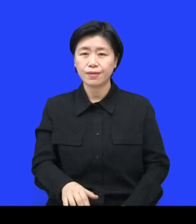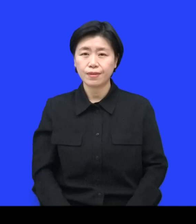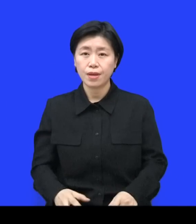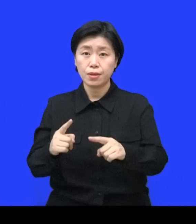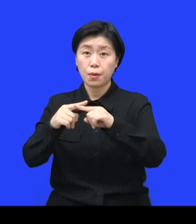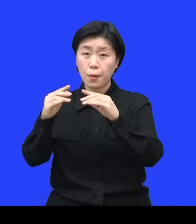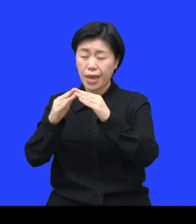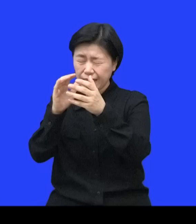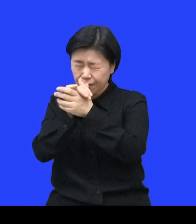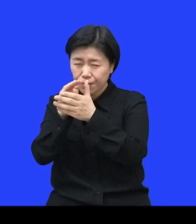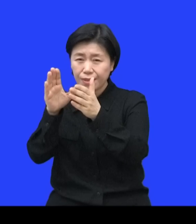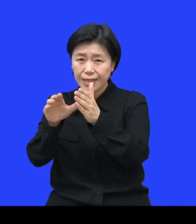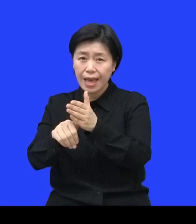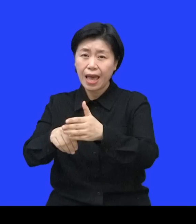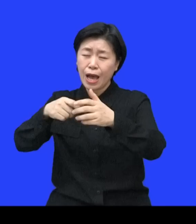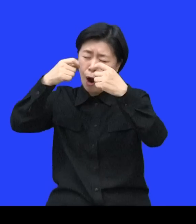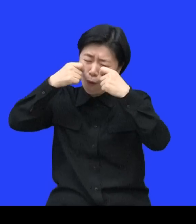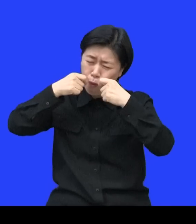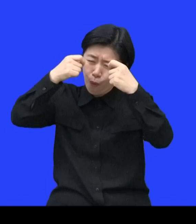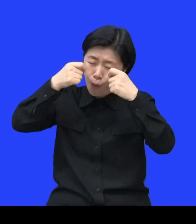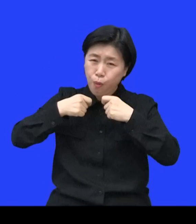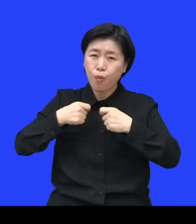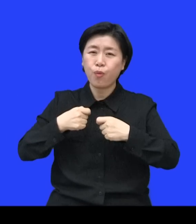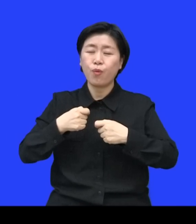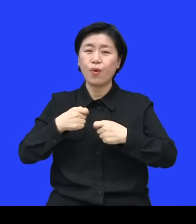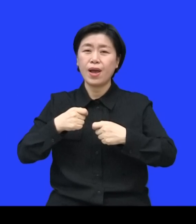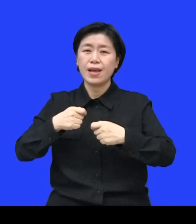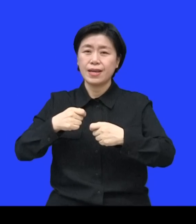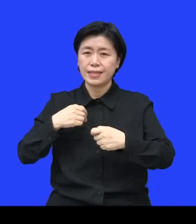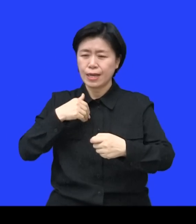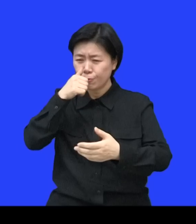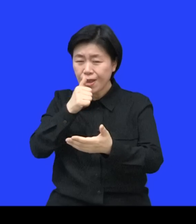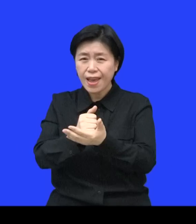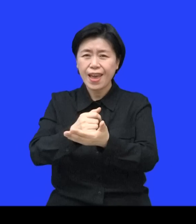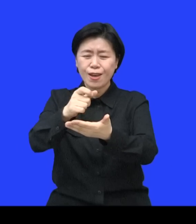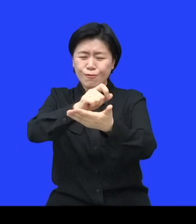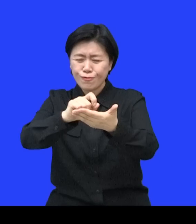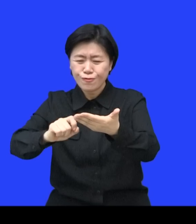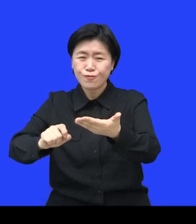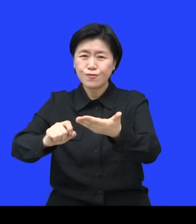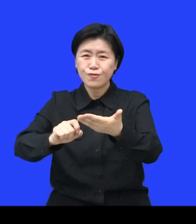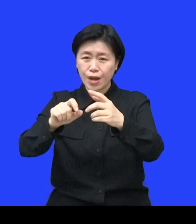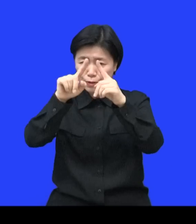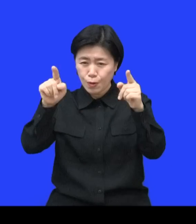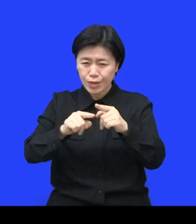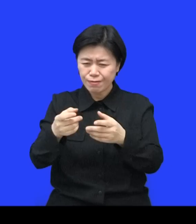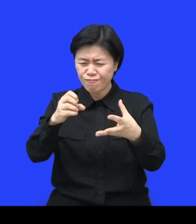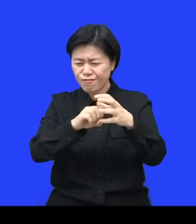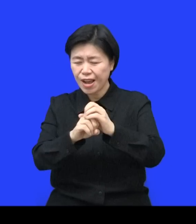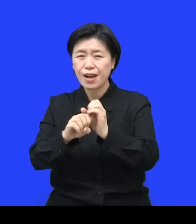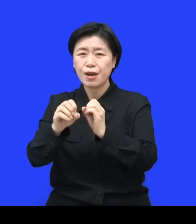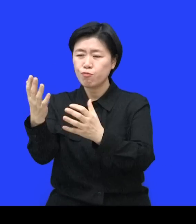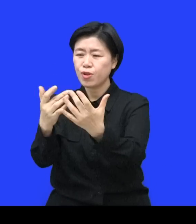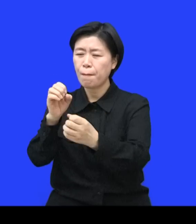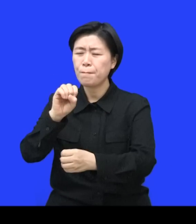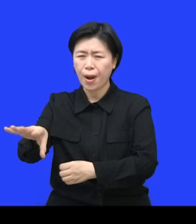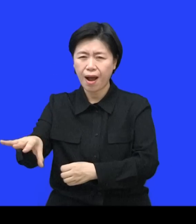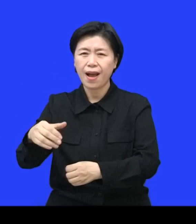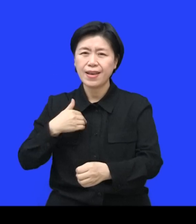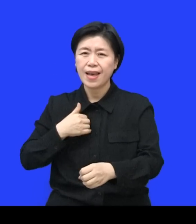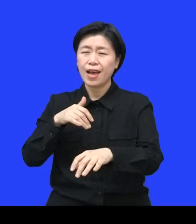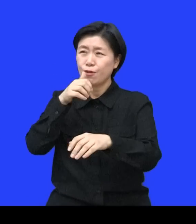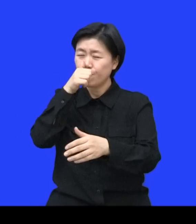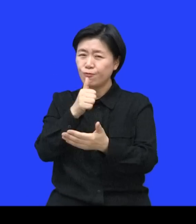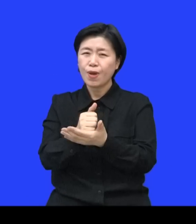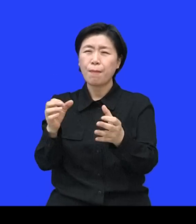집회를 하잖아요. 막 네. 눈물을 흘리면서 내 죄를 적어가지고 네. 캠프파이어에 막 던져놓고 이제 죄는 사라졌다 이렇게 아무리 해도 절대 안